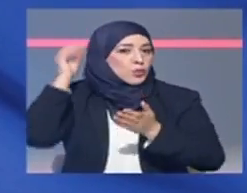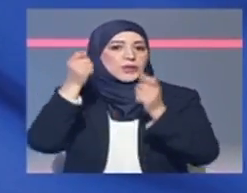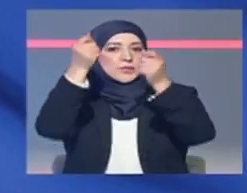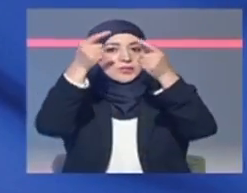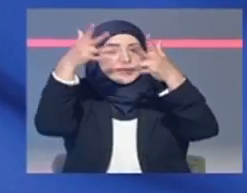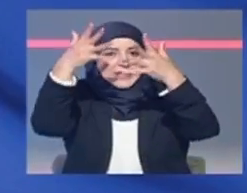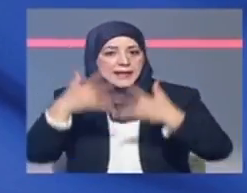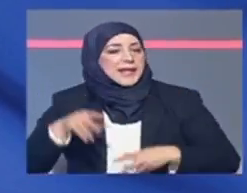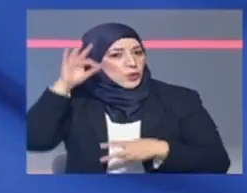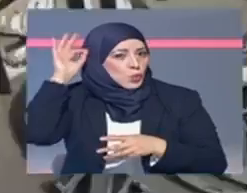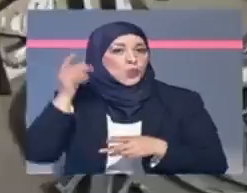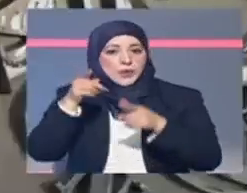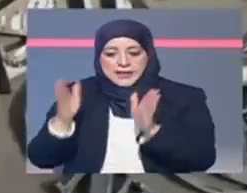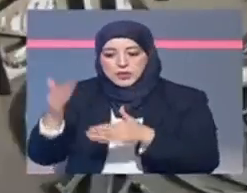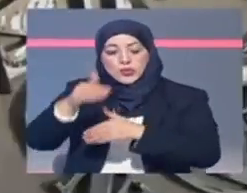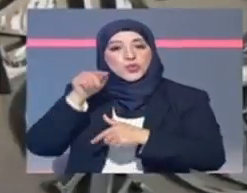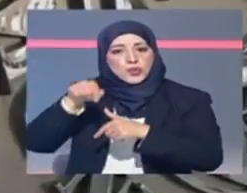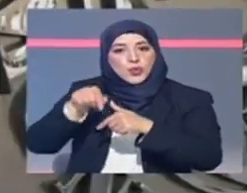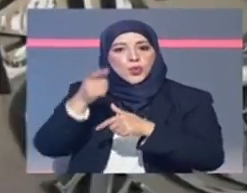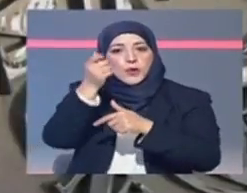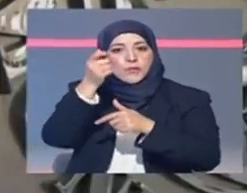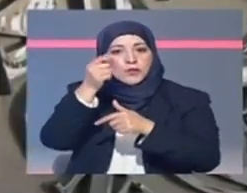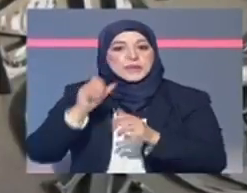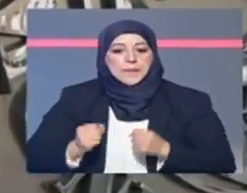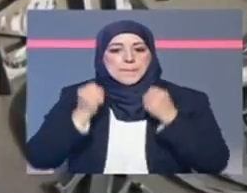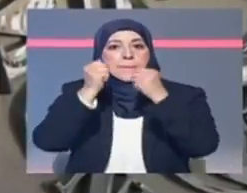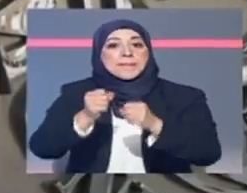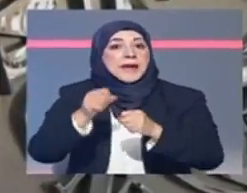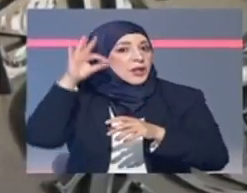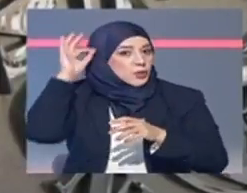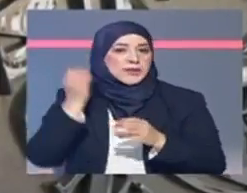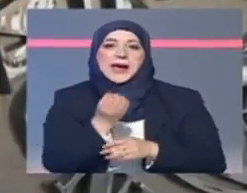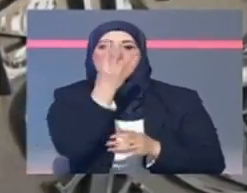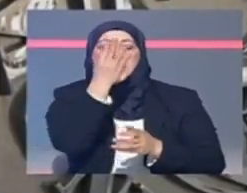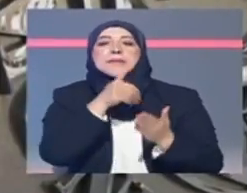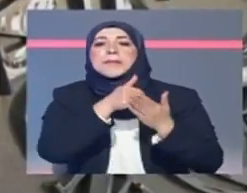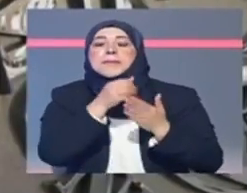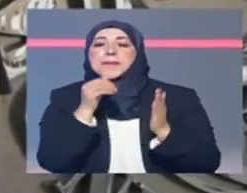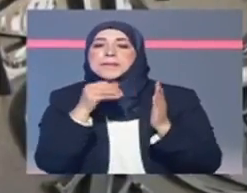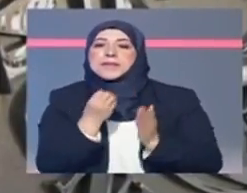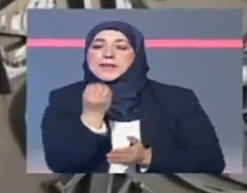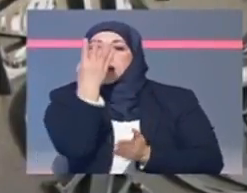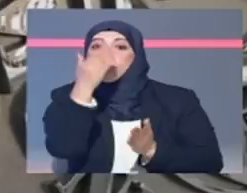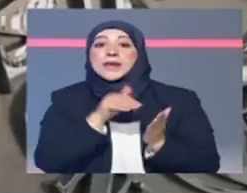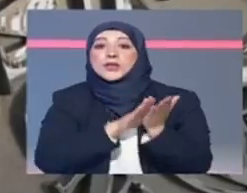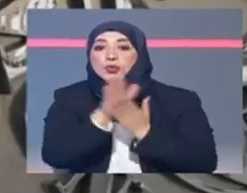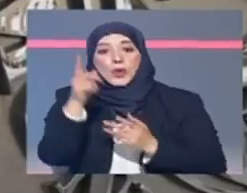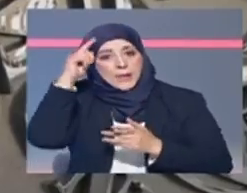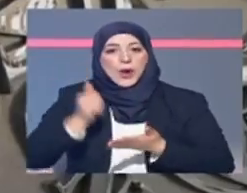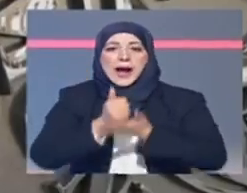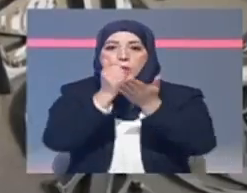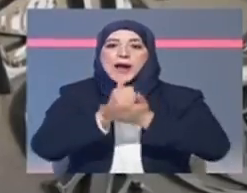الدولة. وكان صندوق النقد الدولي قد مكن تونس من مبلغ 400 مليون دولار لمعاضدة تونس في